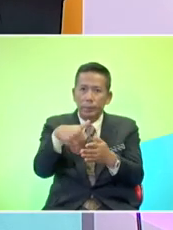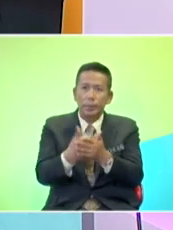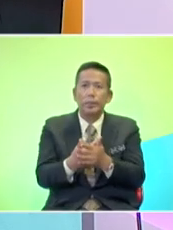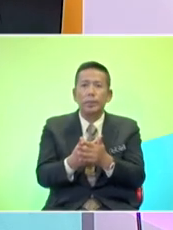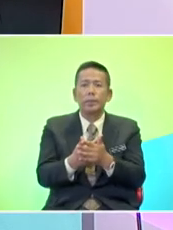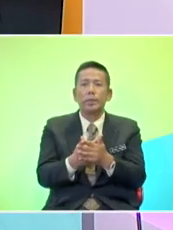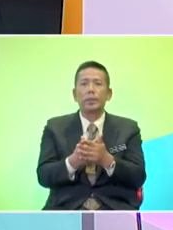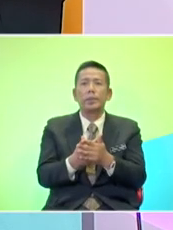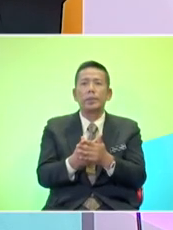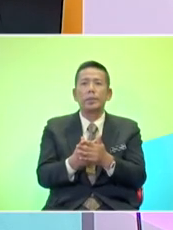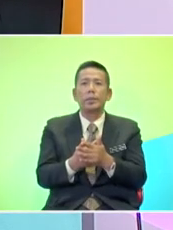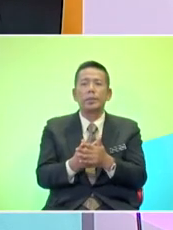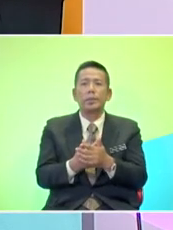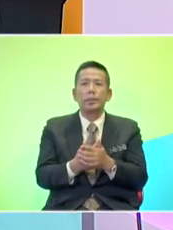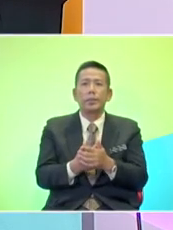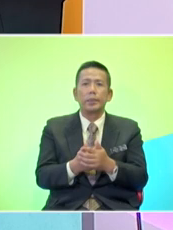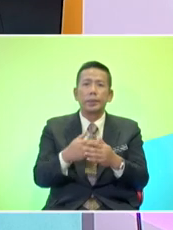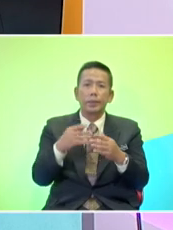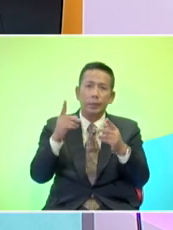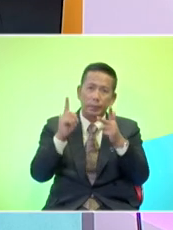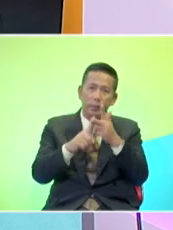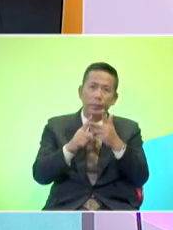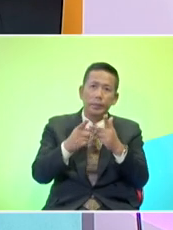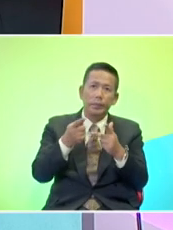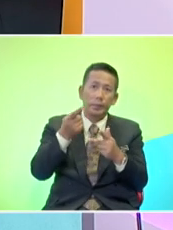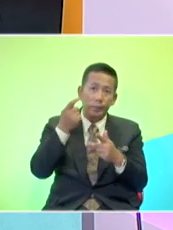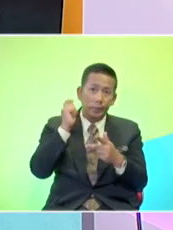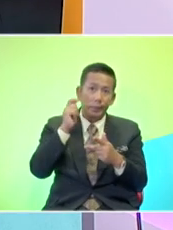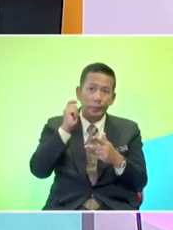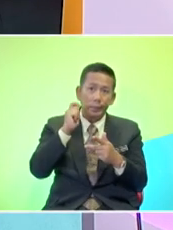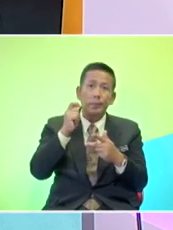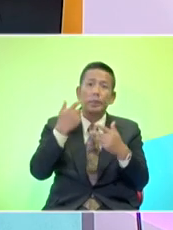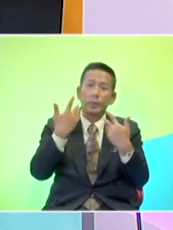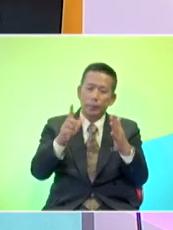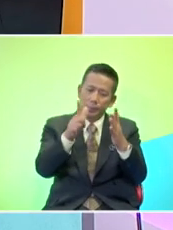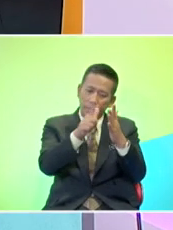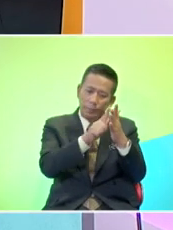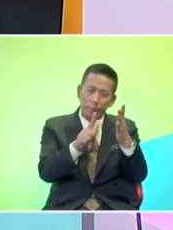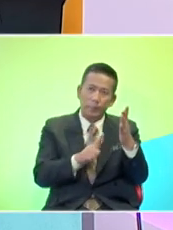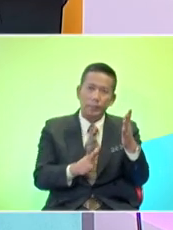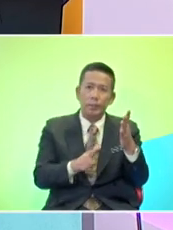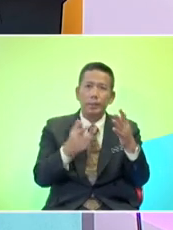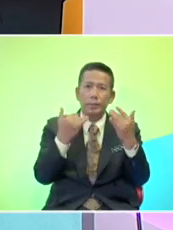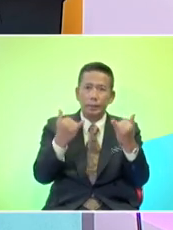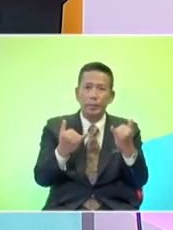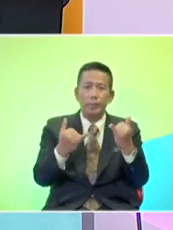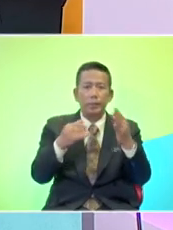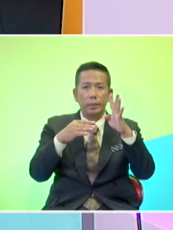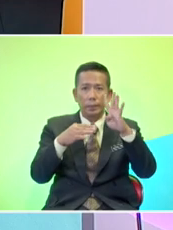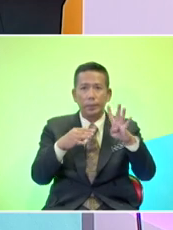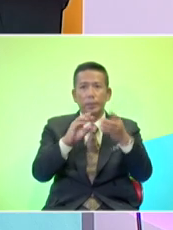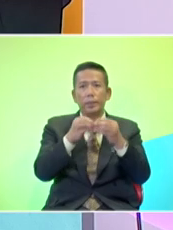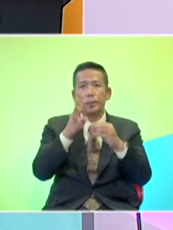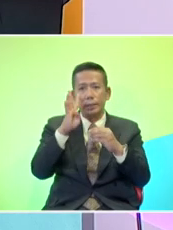eksplorasi kita siap yang ketiga tadi ekspresi murid pun dah lakal jadi kita masuk bidang yang keempat atau